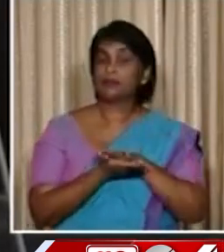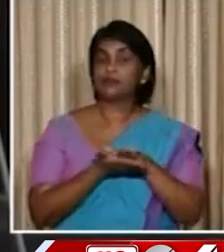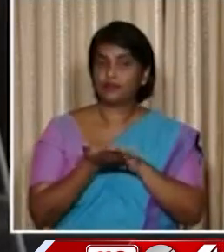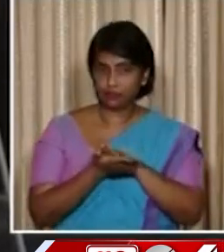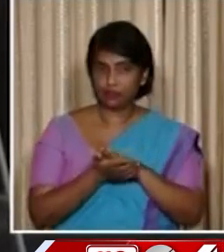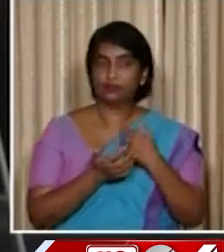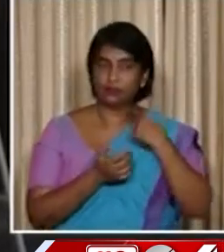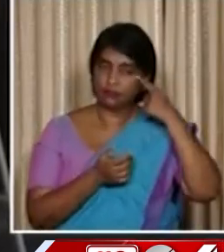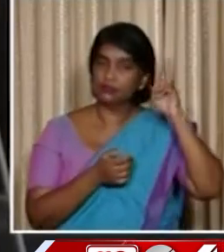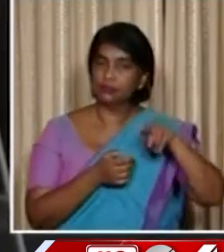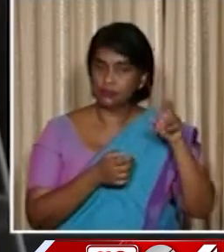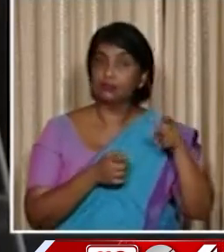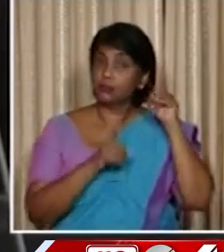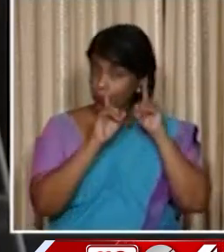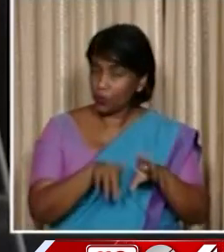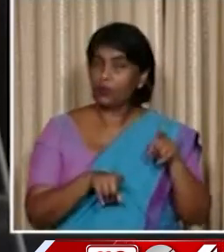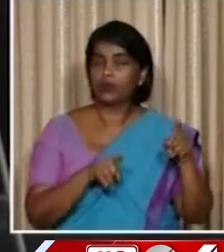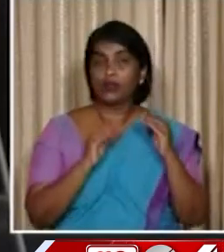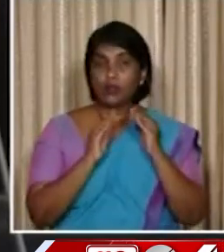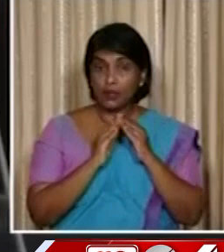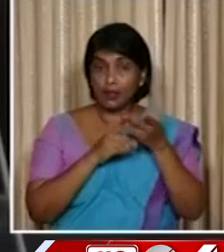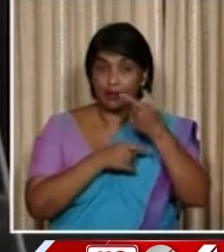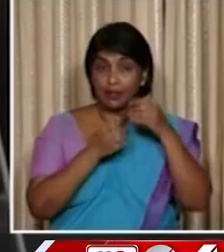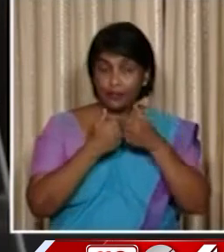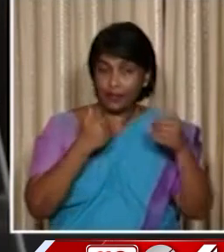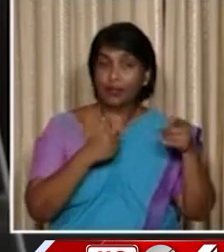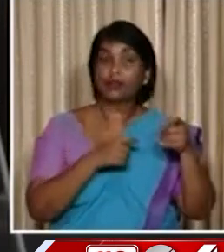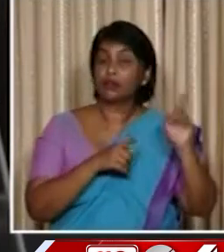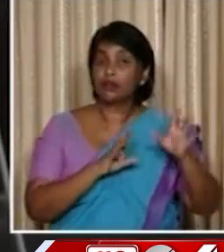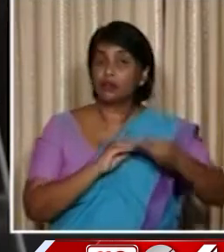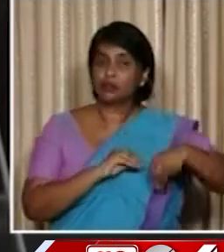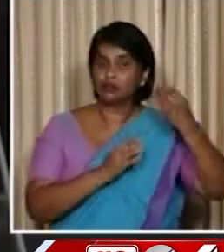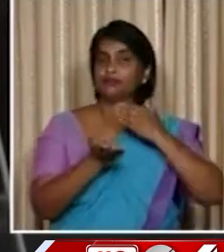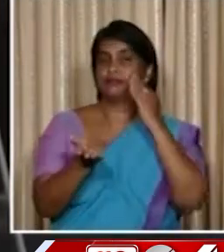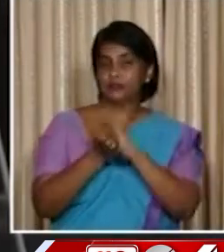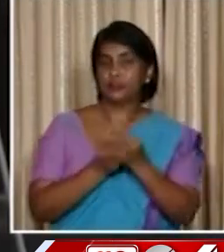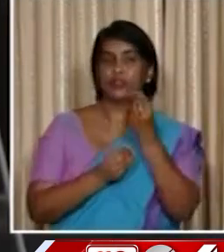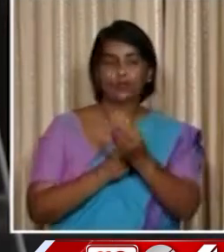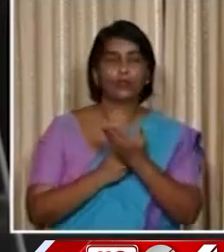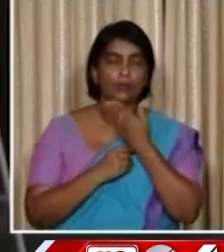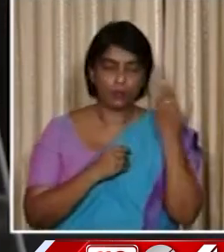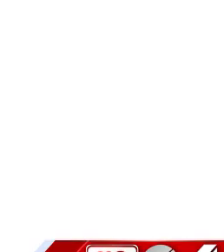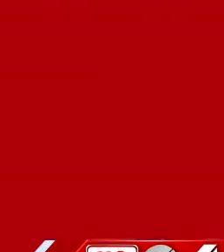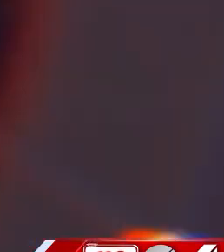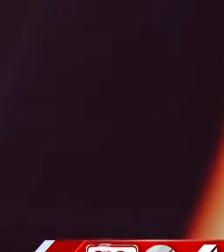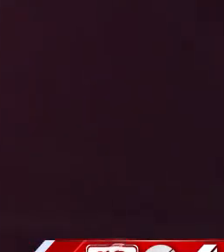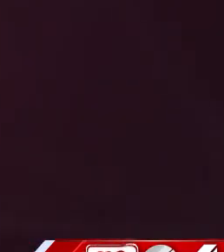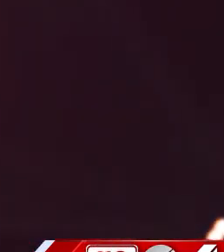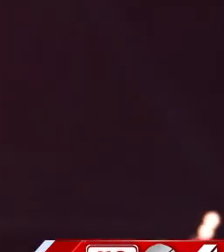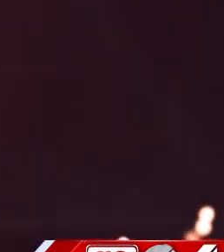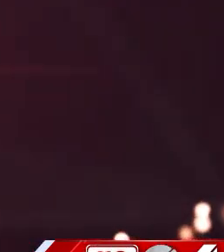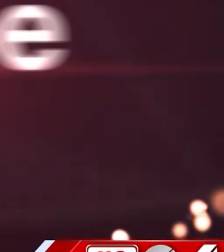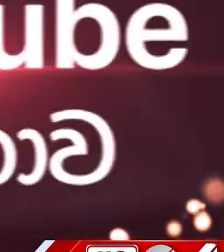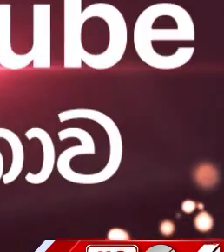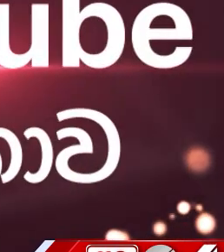කියලා මම විශ්වාස කරනවා එහෙම වුණොත් අර ගෘහස්ත කාණ්ඩේ ඉන්න පිරිසට මීට වැඩිය සහනාධාරයක් අපිට ලබා දෙන්න පුළුවන්කම තියෙනවා